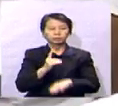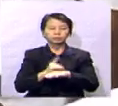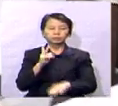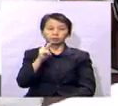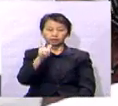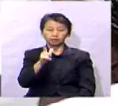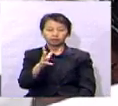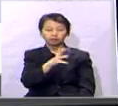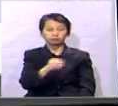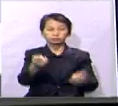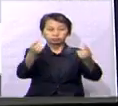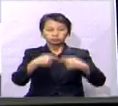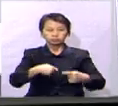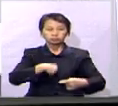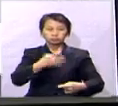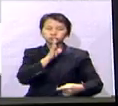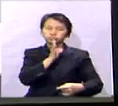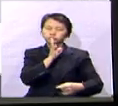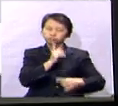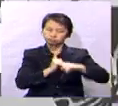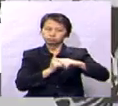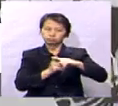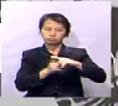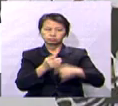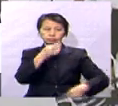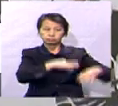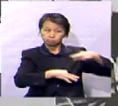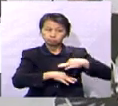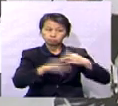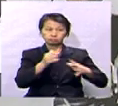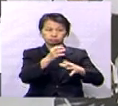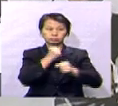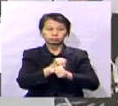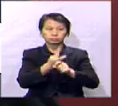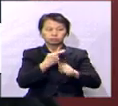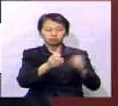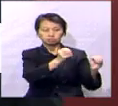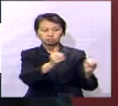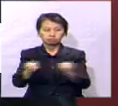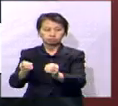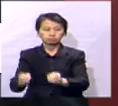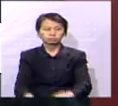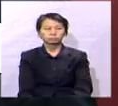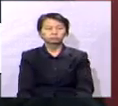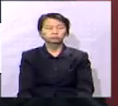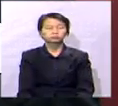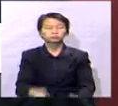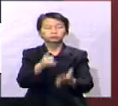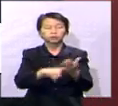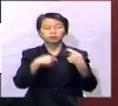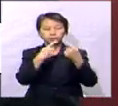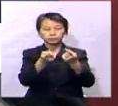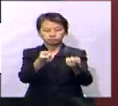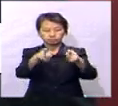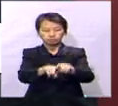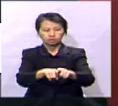Negara. Peserta yang hadir menzahirkan reaksi positif terhadap manfaat yang diperoleh hasil penganjuran. Apa yang sedang berlaku, kita